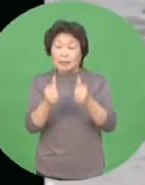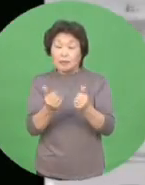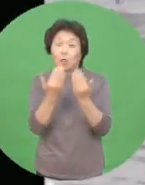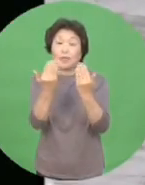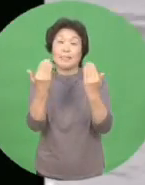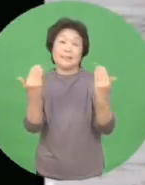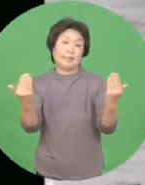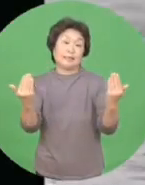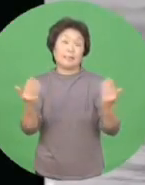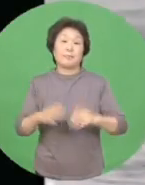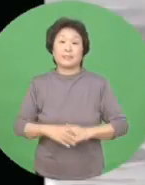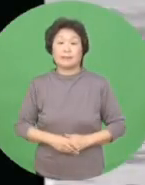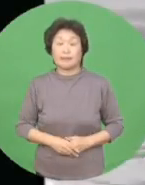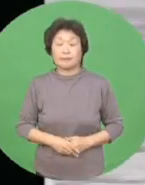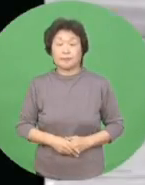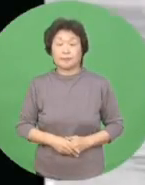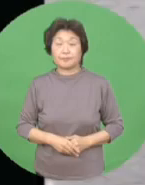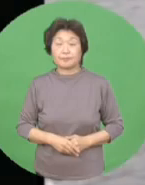ました。